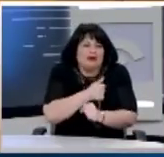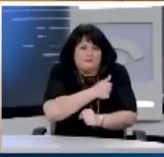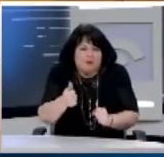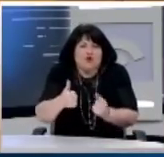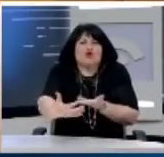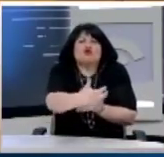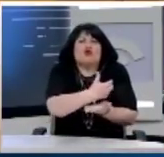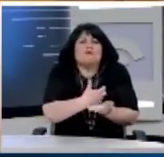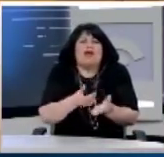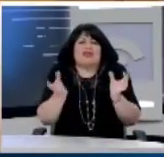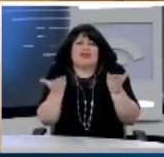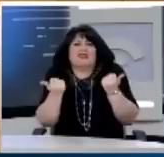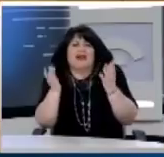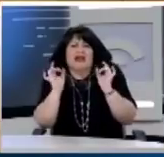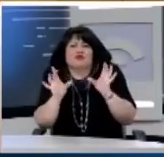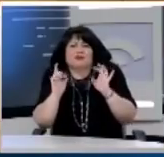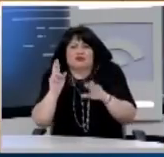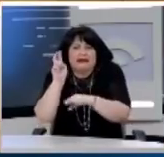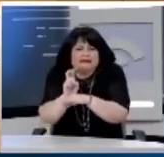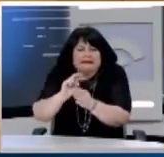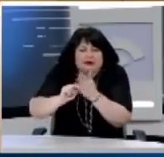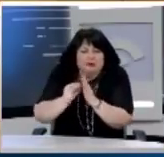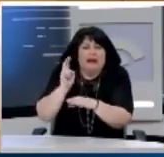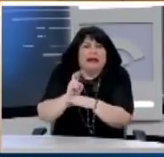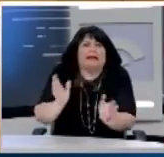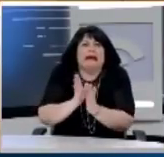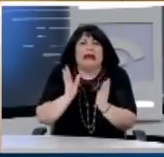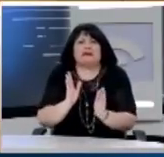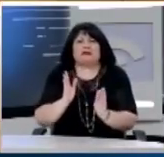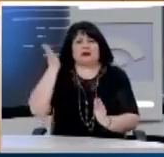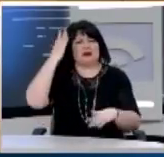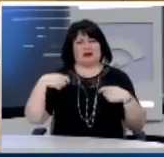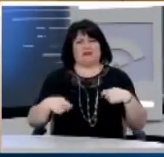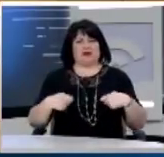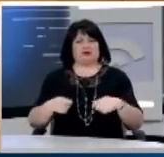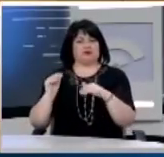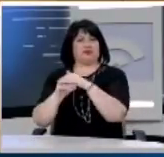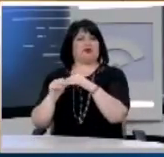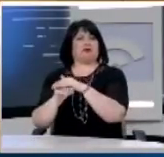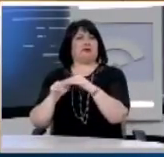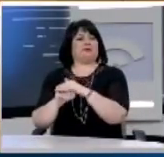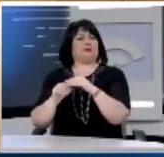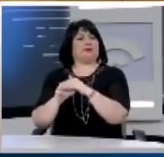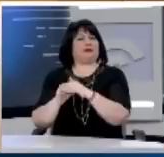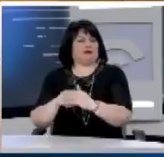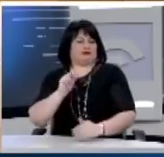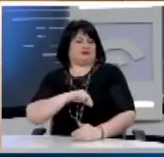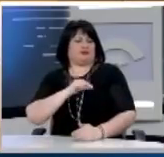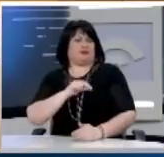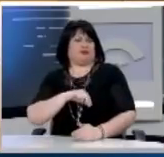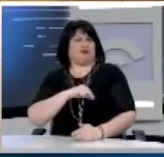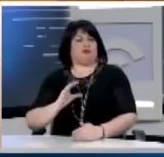μεσαία στρώματα, δεν έχουν τίποτα στην άκρη και ό,τι επενδύουν οι καπιταλιστές το κερδίζουν. Τι είναι το